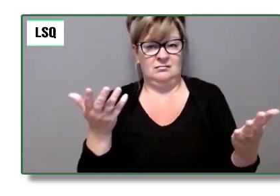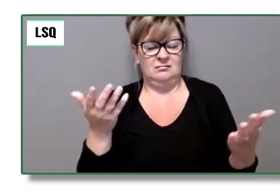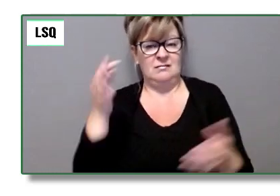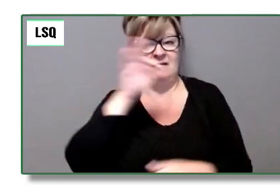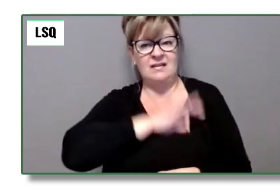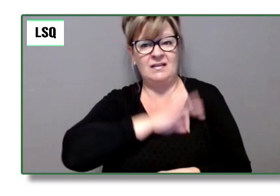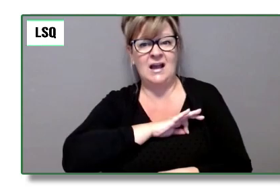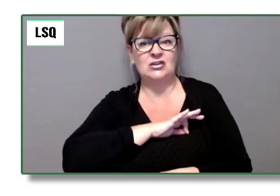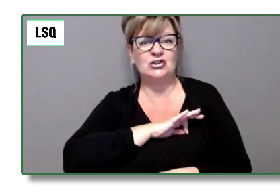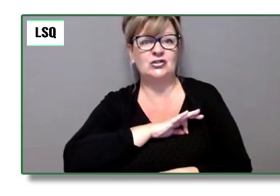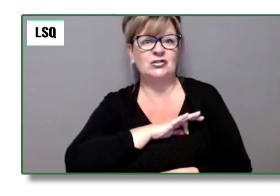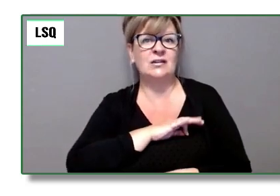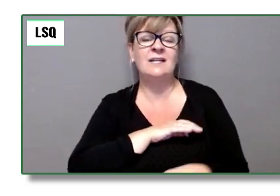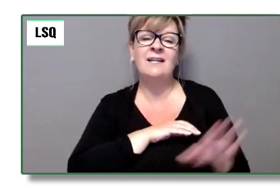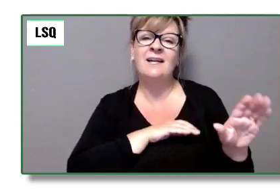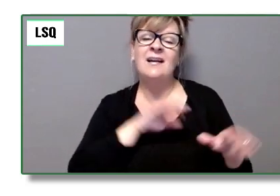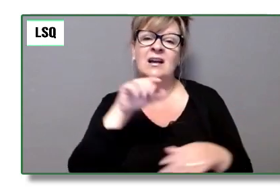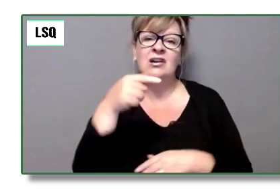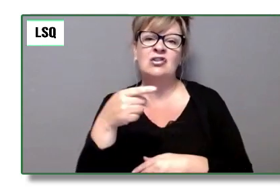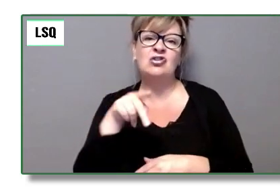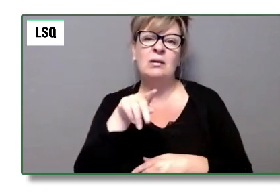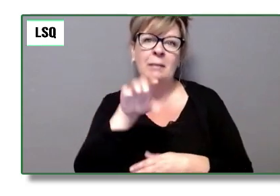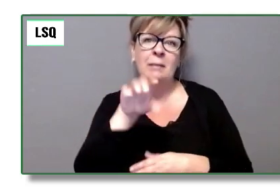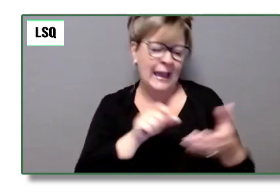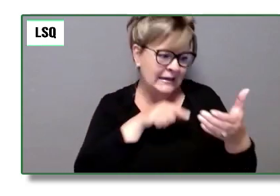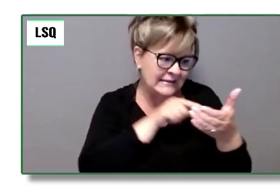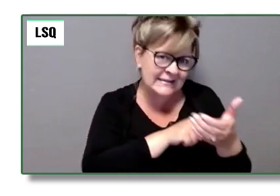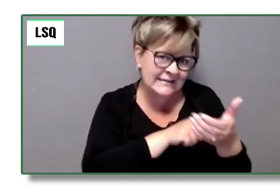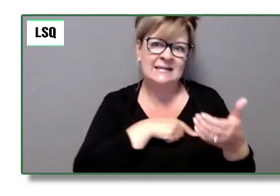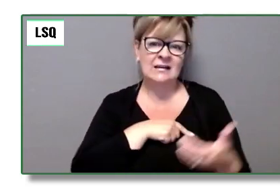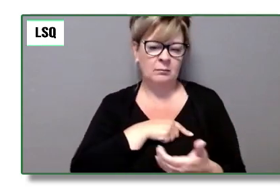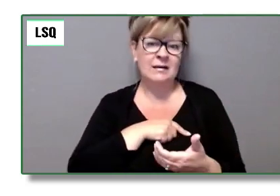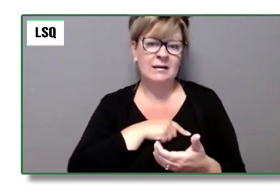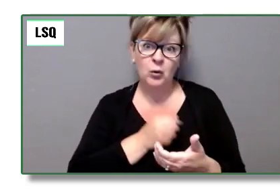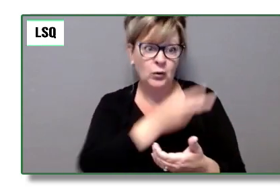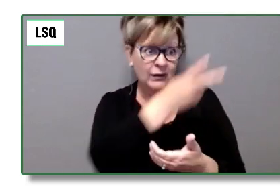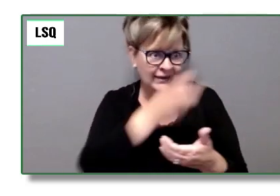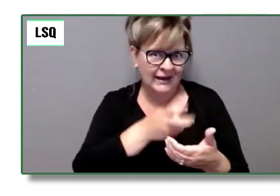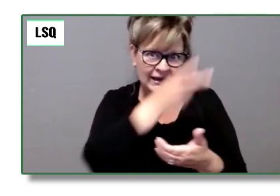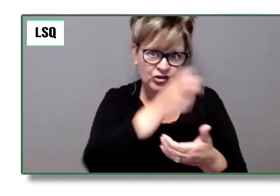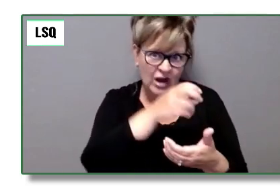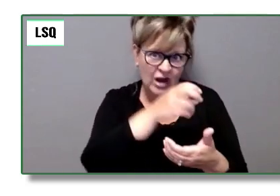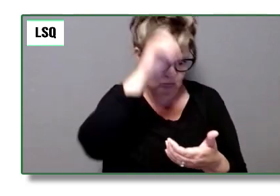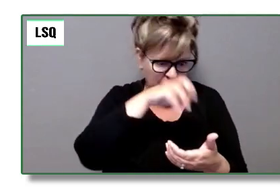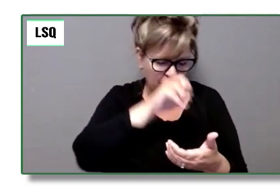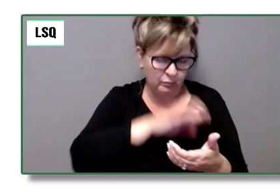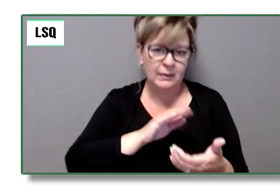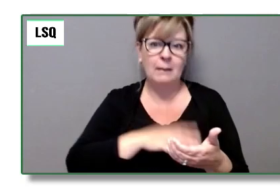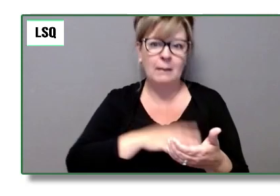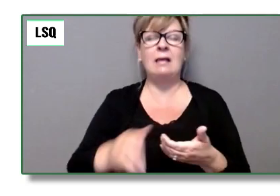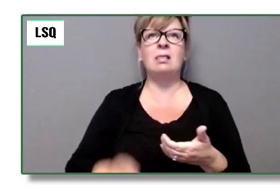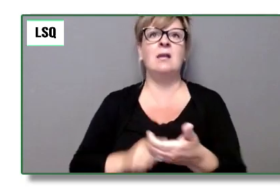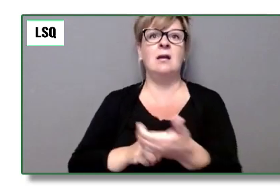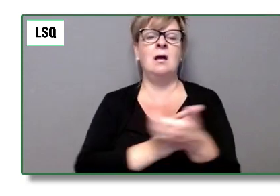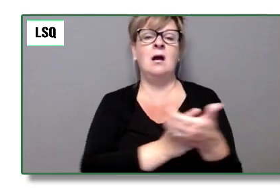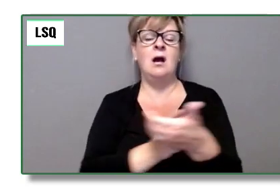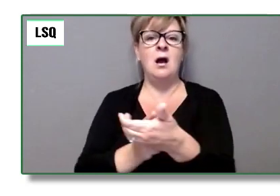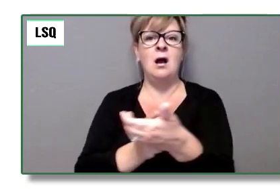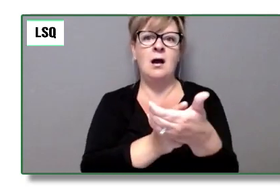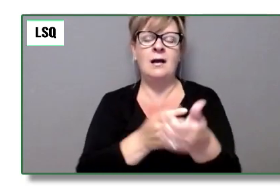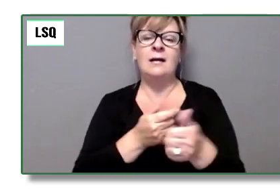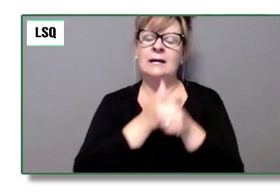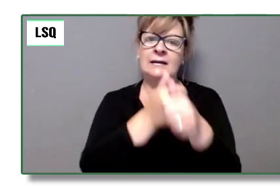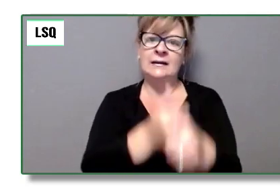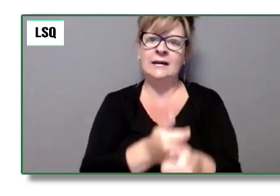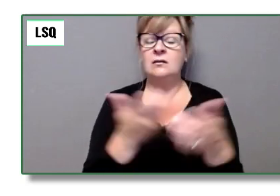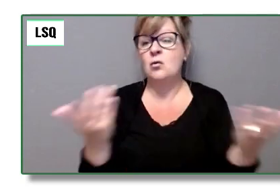qui vous indiquent où vous trouvez. Peut-être ça pourrait être interactif. Disons, si vous devez corriger votre itinéraire sur